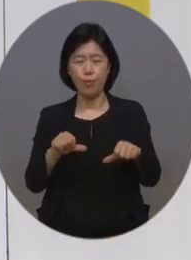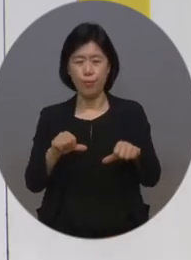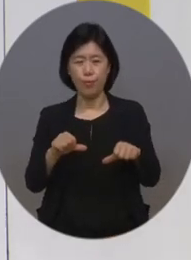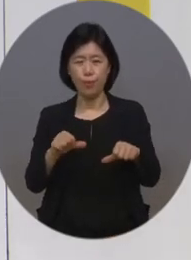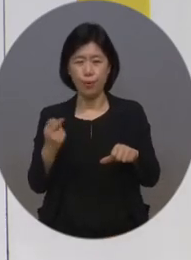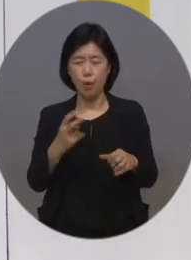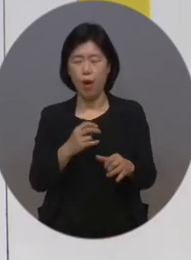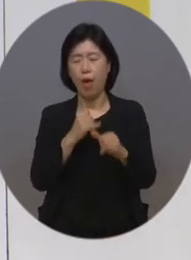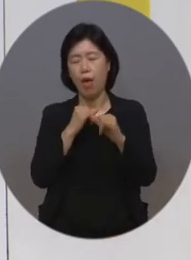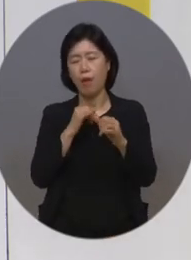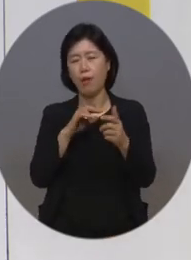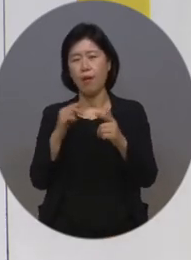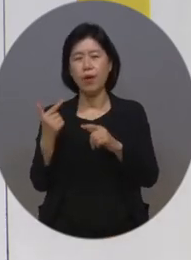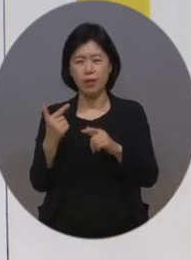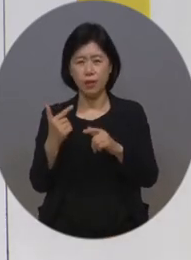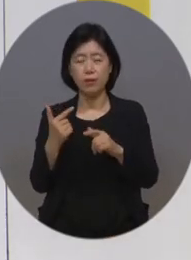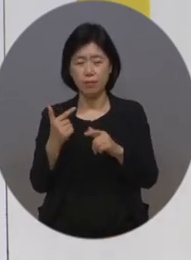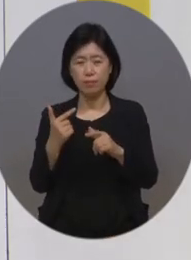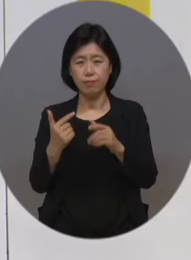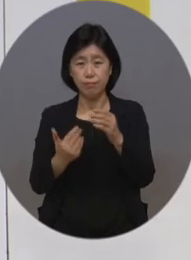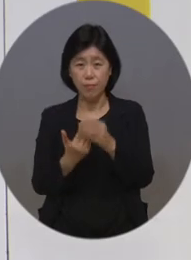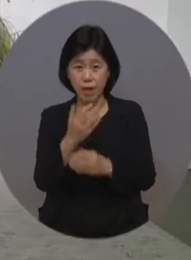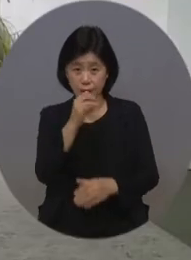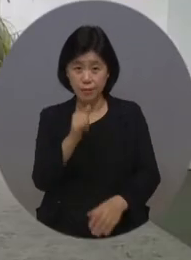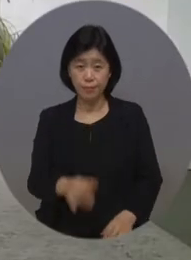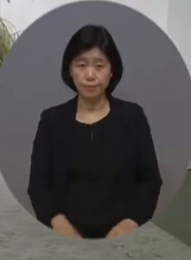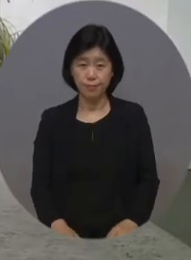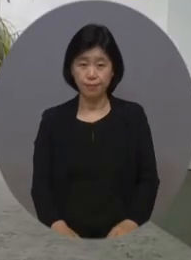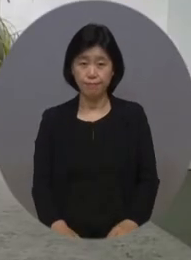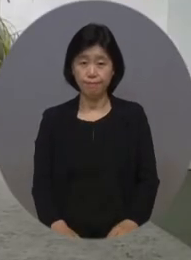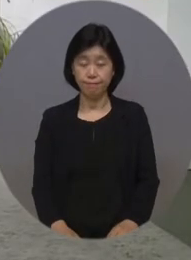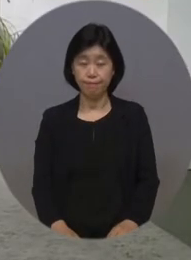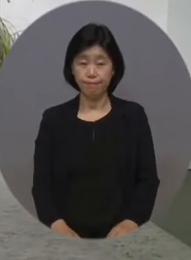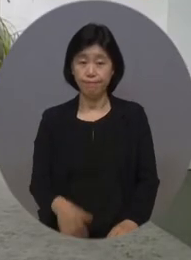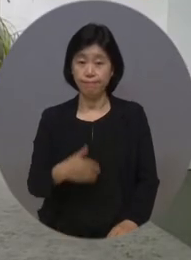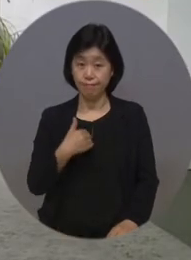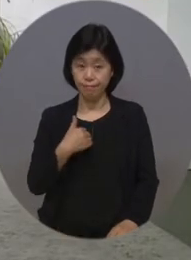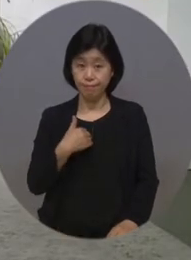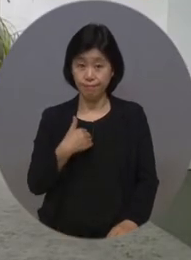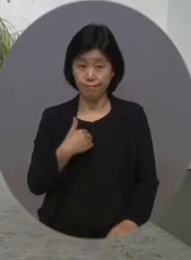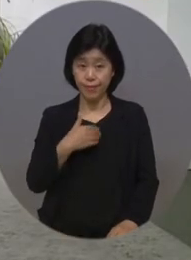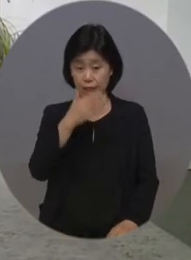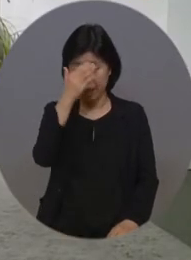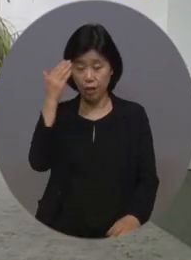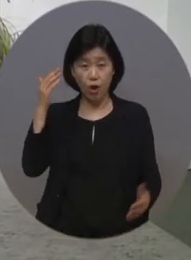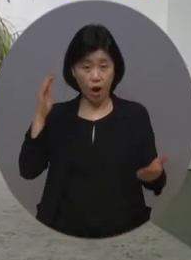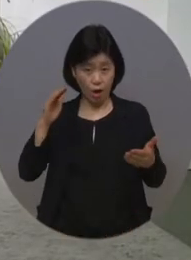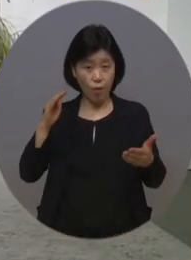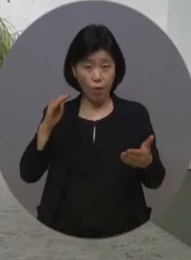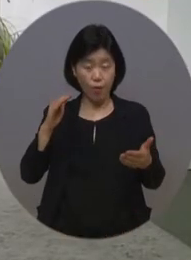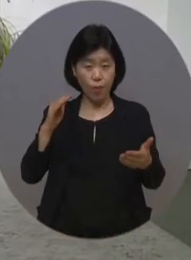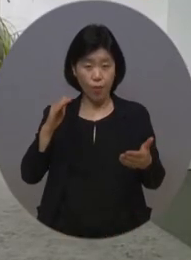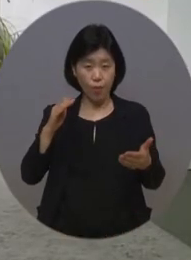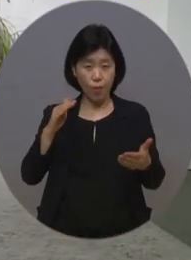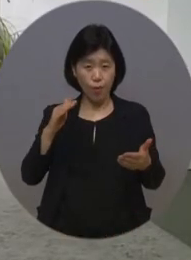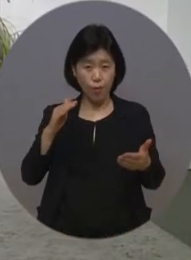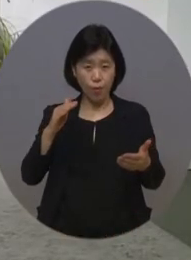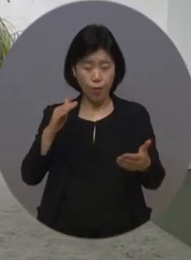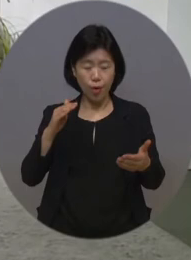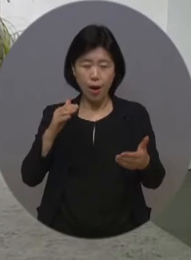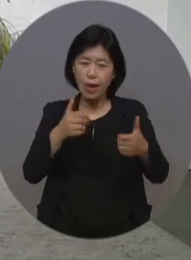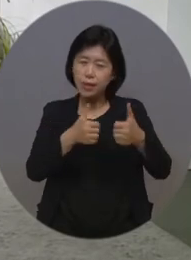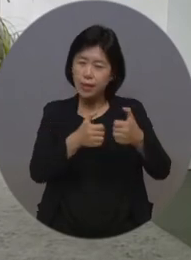밖으로 발산을 못하니까 그게요 예 청소년도 상담을 이렇게 전화 받아 고 전문가가 있거든요 그런